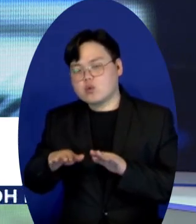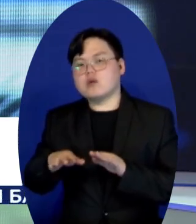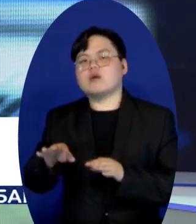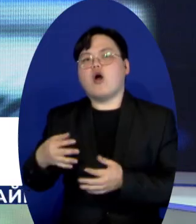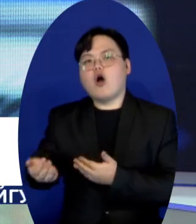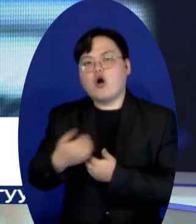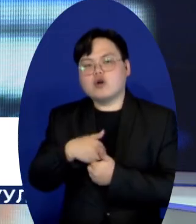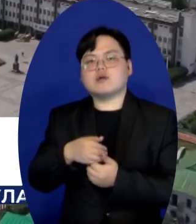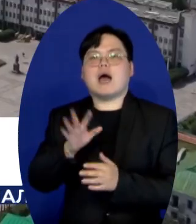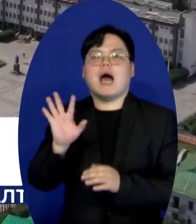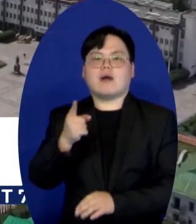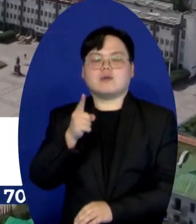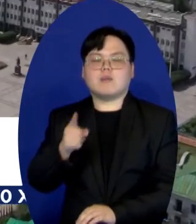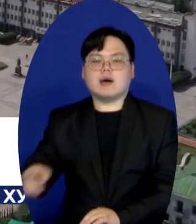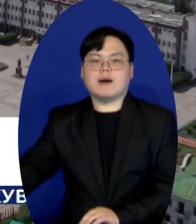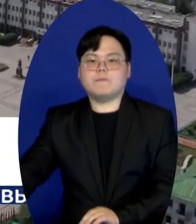байна.